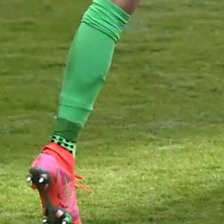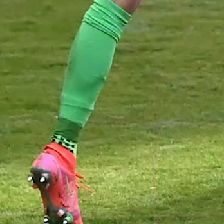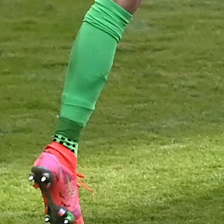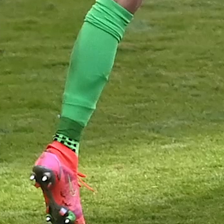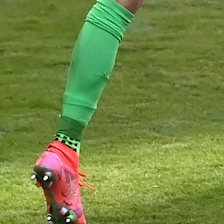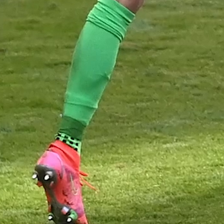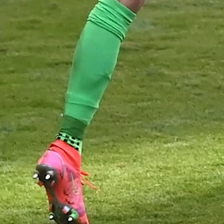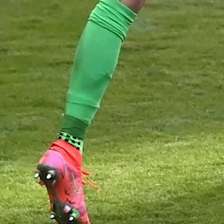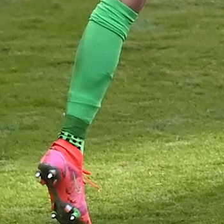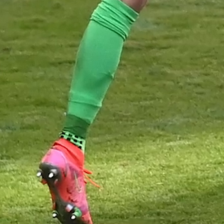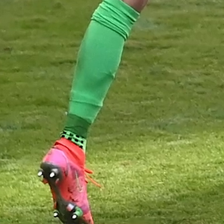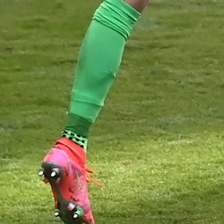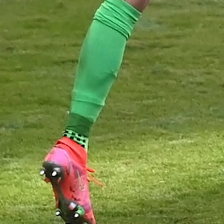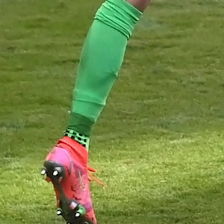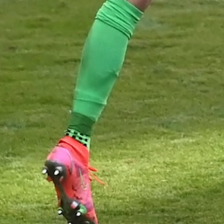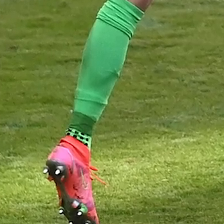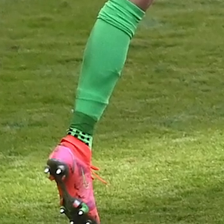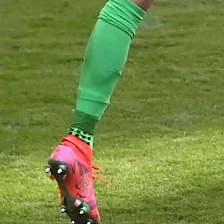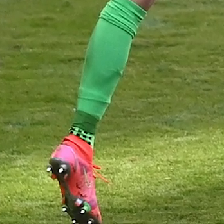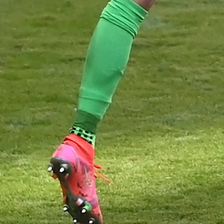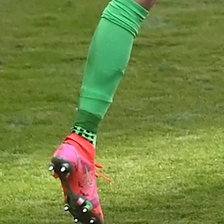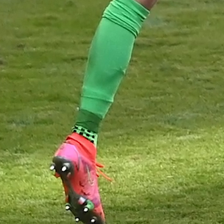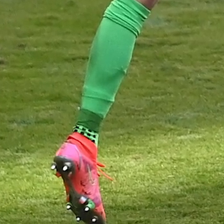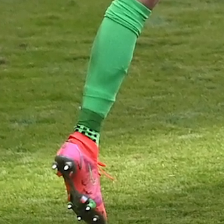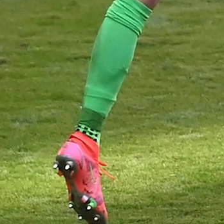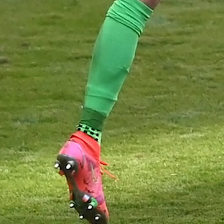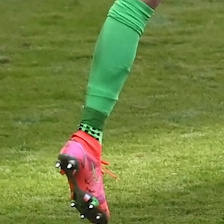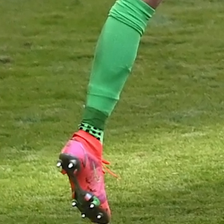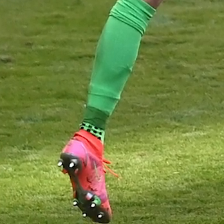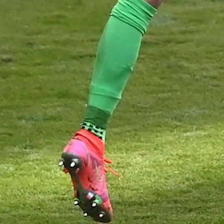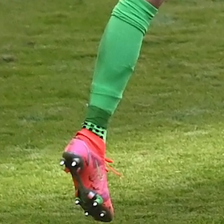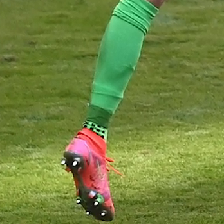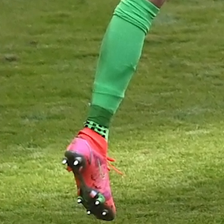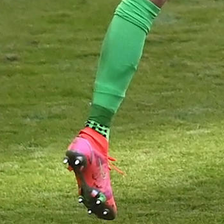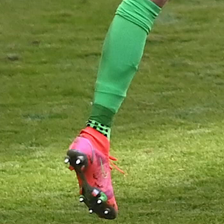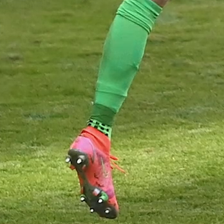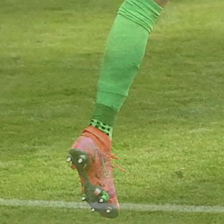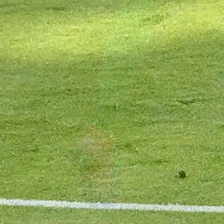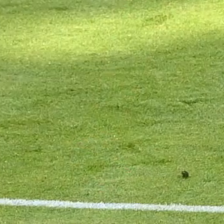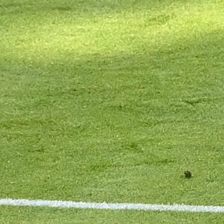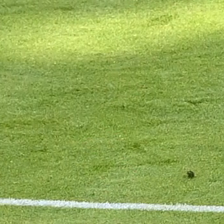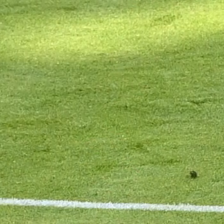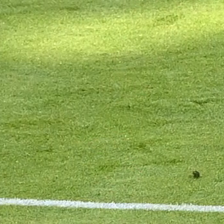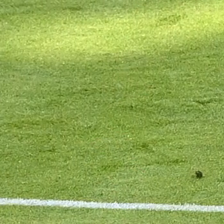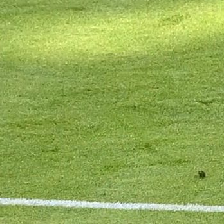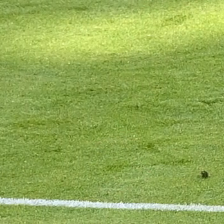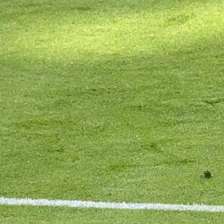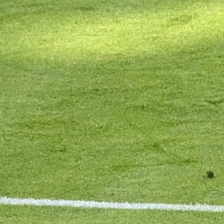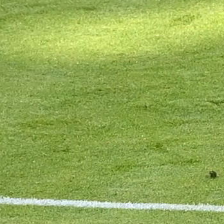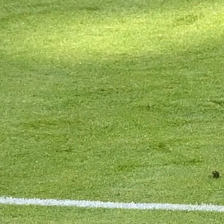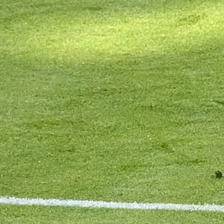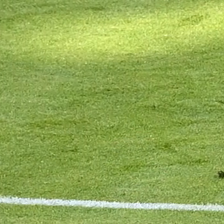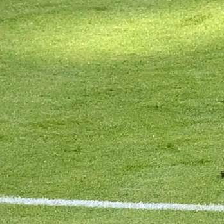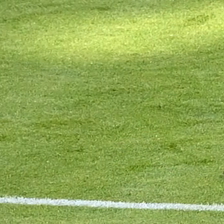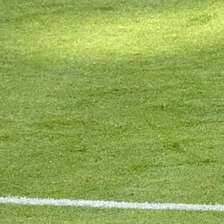Roberta Lewandowskiego. Wszyscy mieli z tyłu głowy ten jego rekord i że może go pobić. Ale grasz na Allianz Arena z przeciwnikami jak